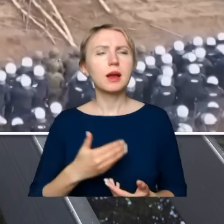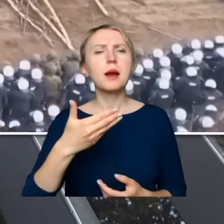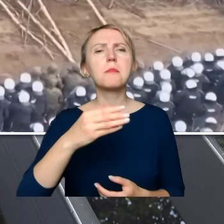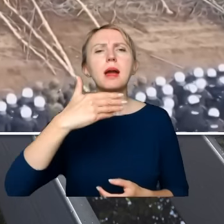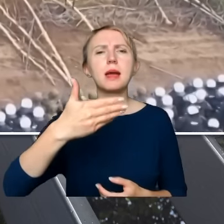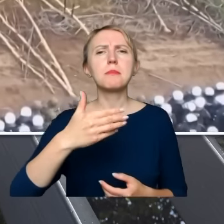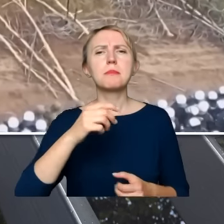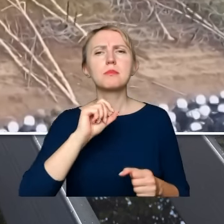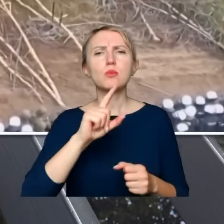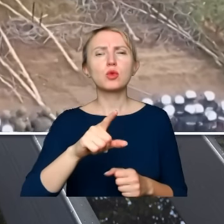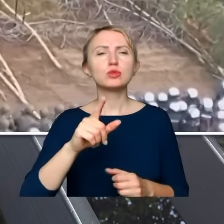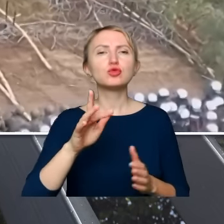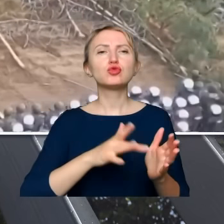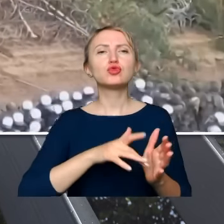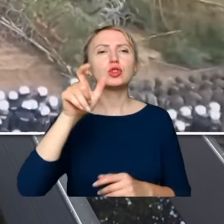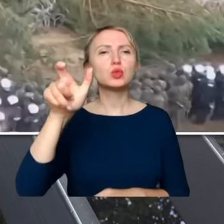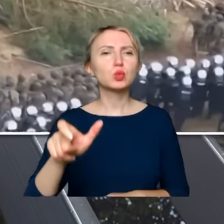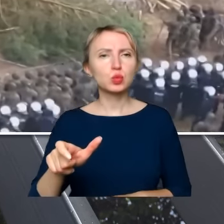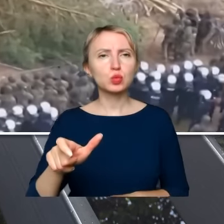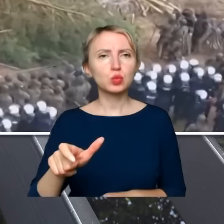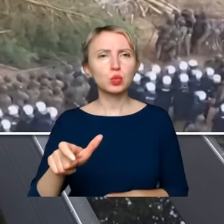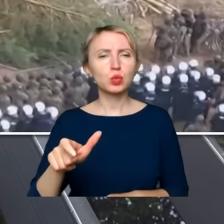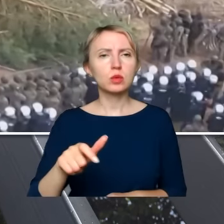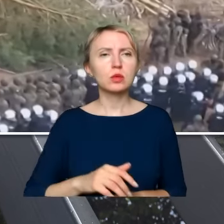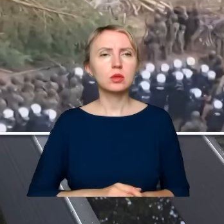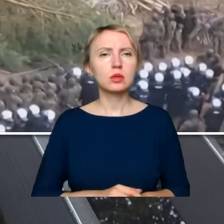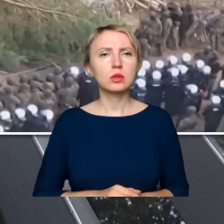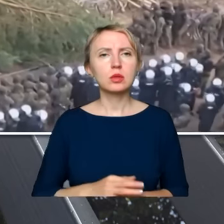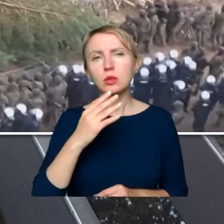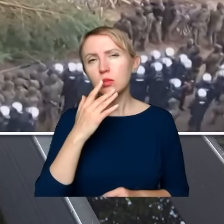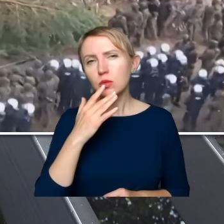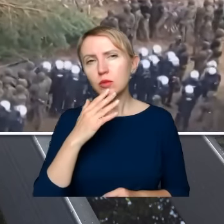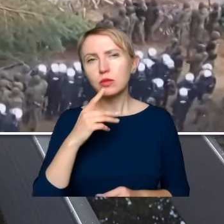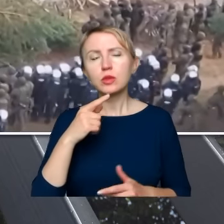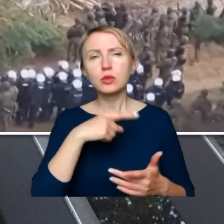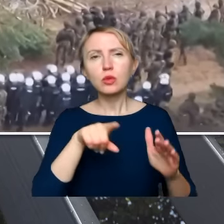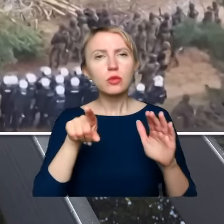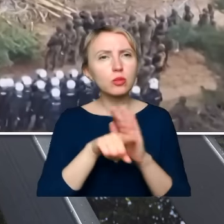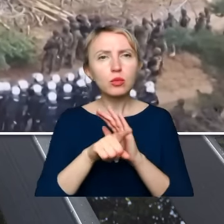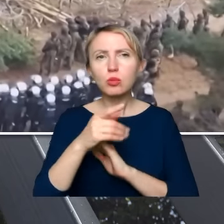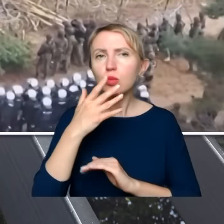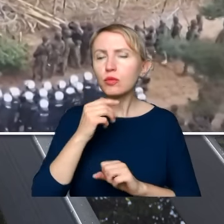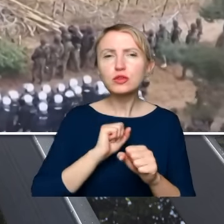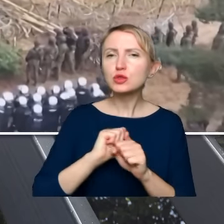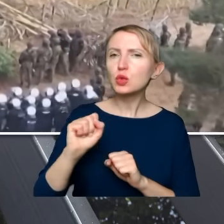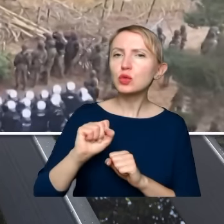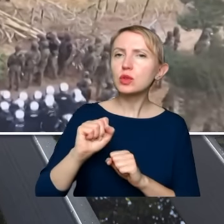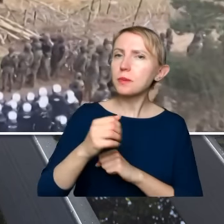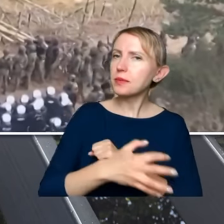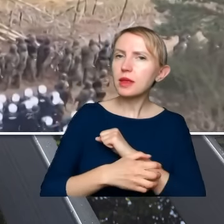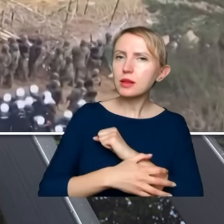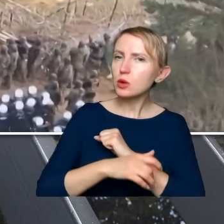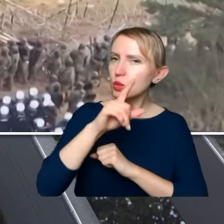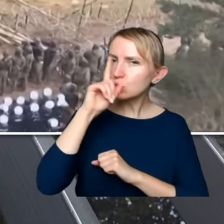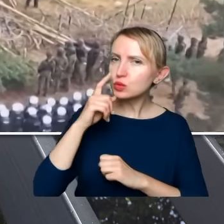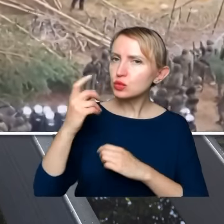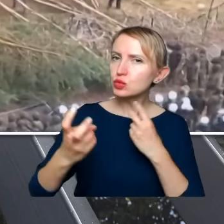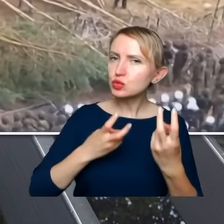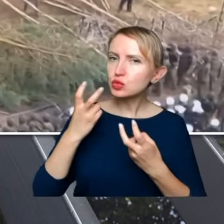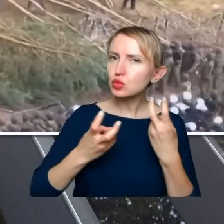że Donald Tusk zwraca się do dwóch rozmów, a więc mówicie, że to nie są biedni ludzie, którzy szukają jedynie